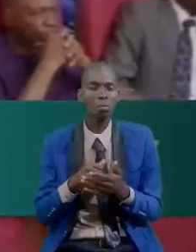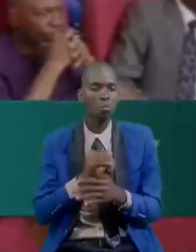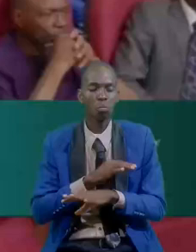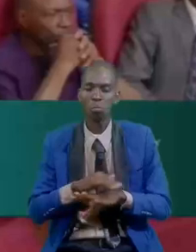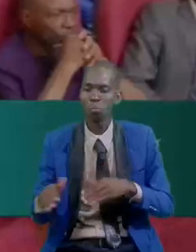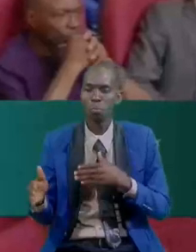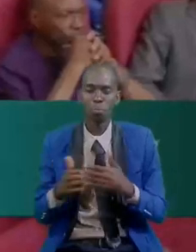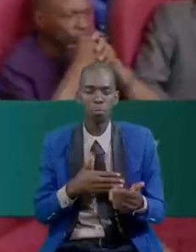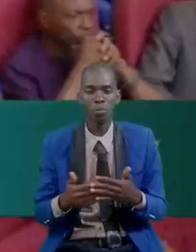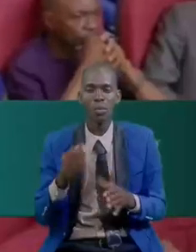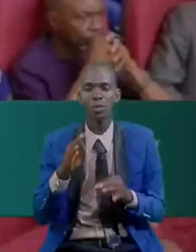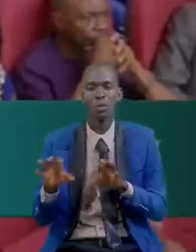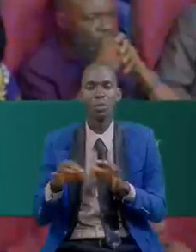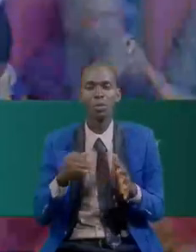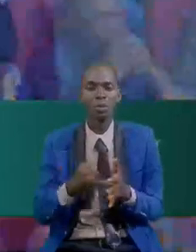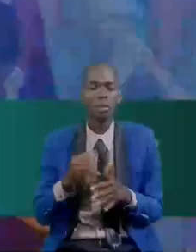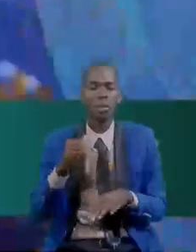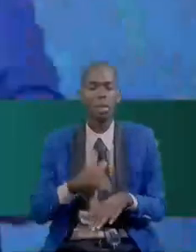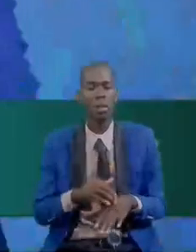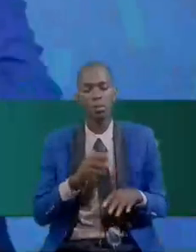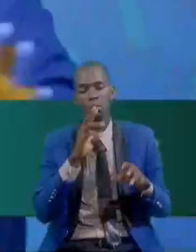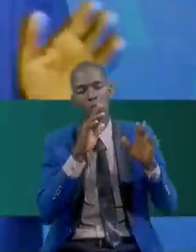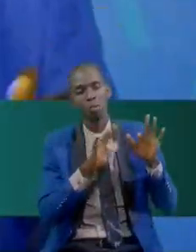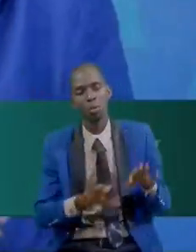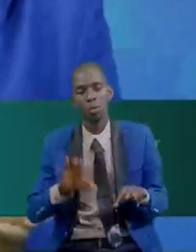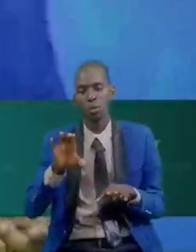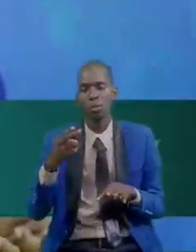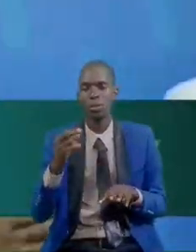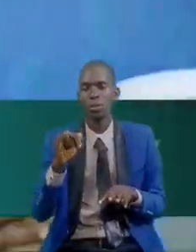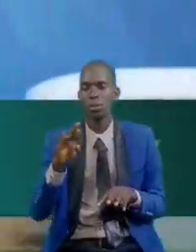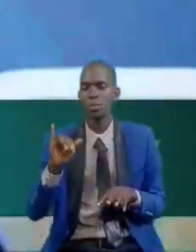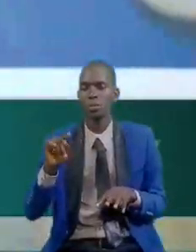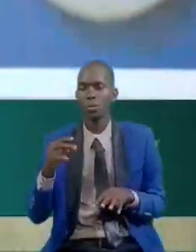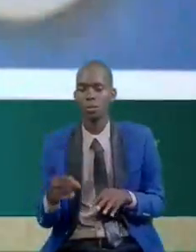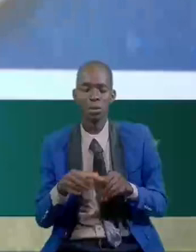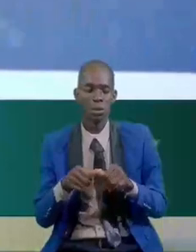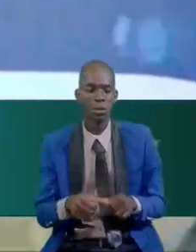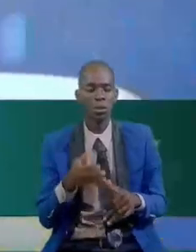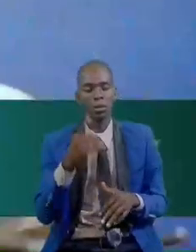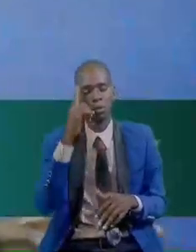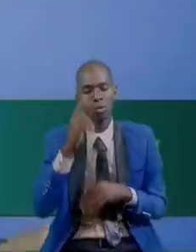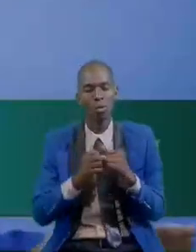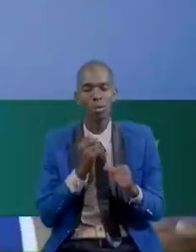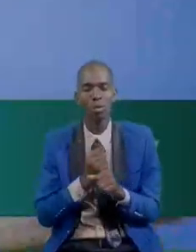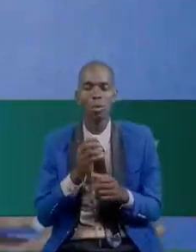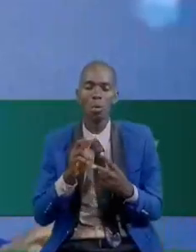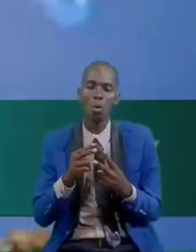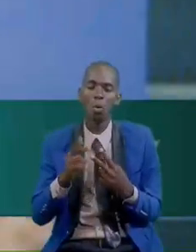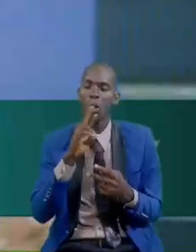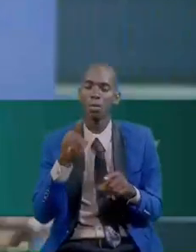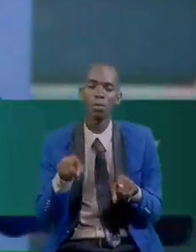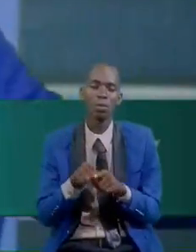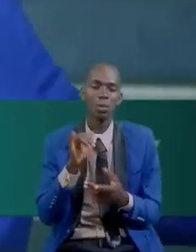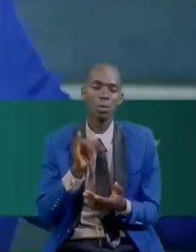importe que tu te le faisais au torrent, ou tu étais resté là stationné, ou bien tu es comme